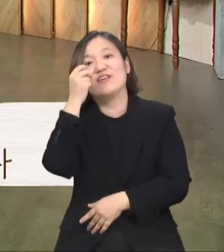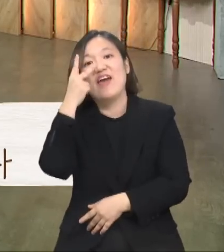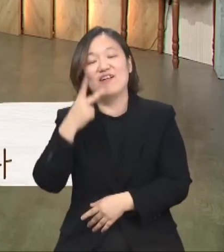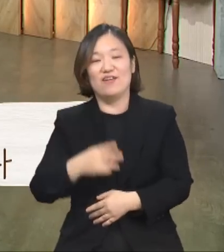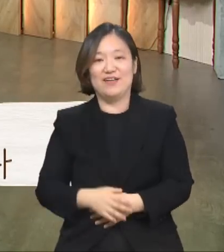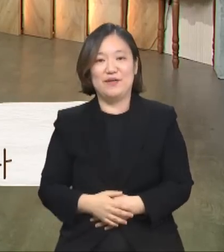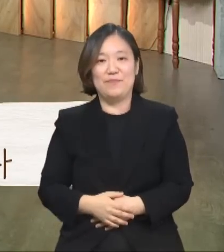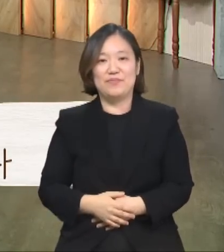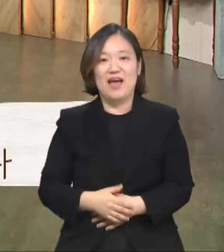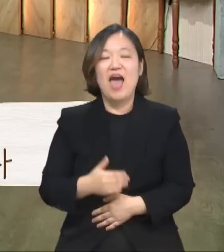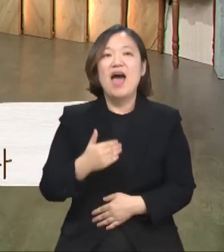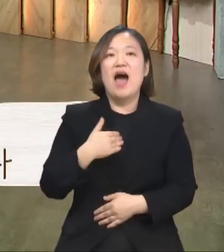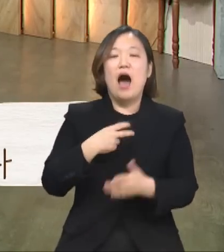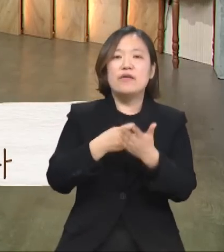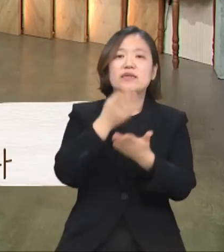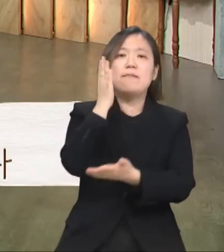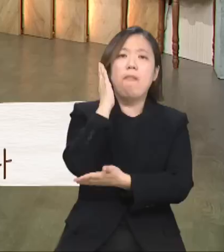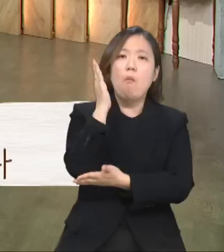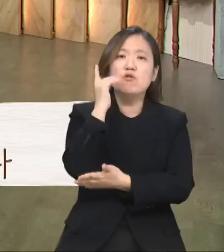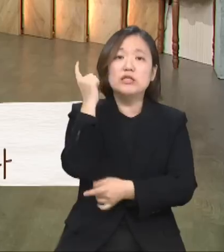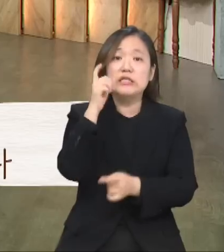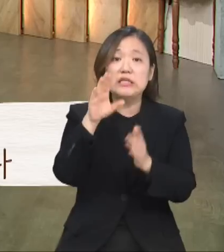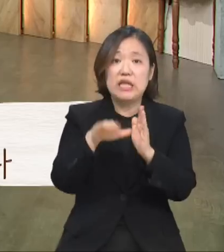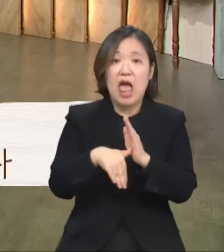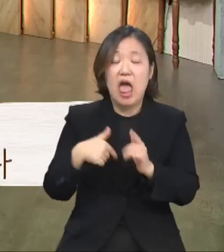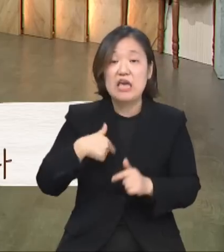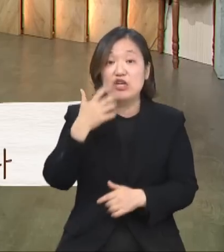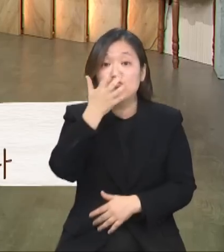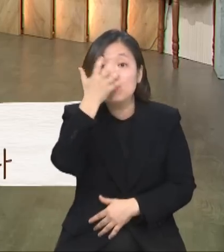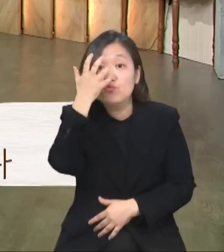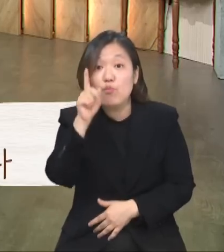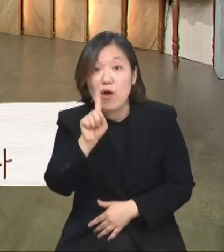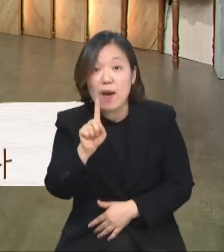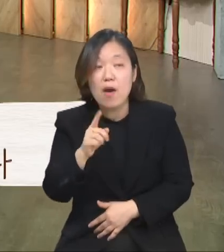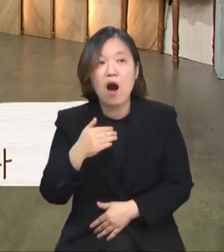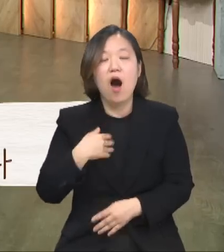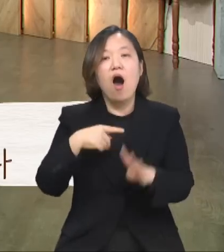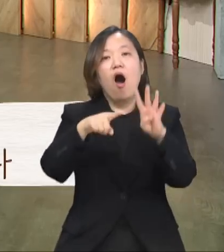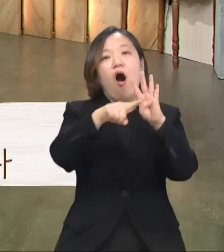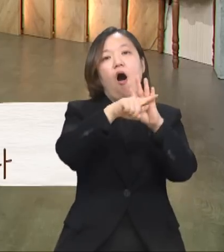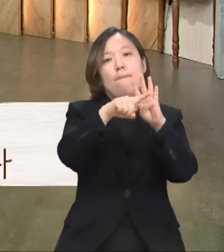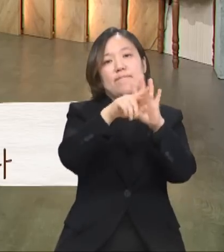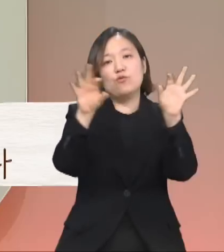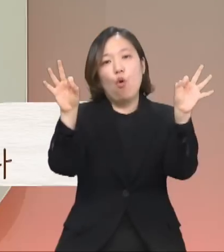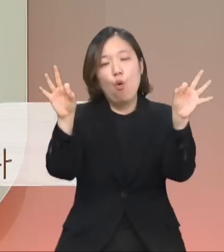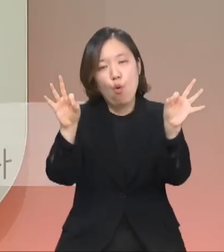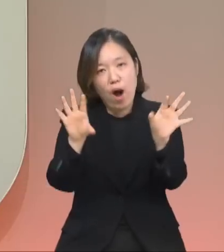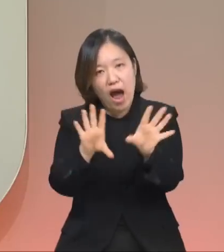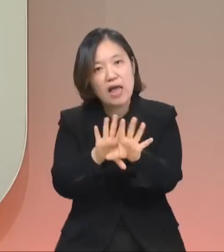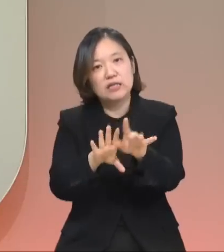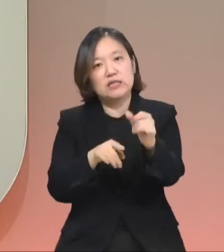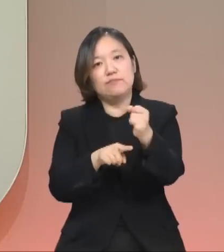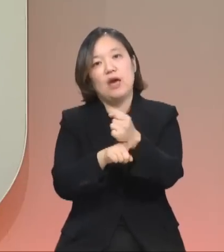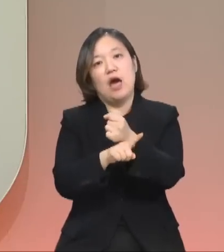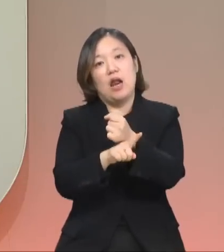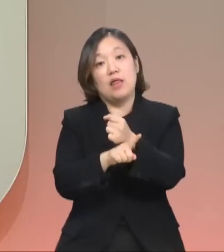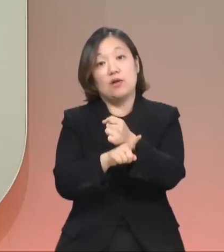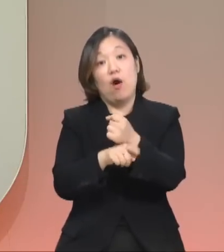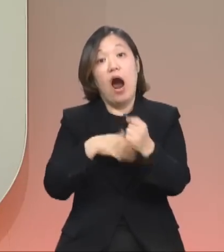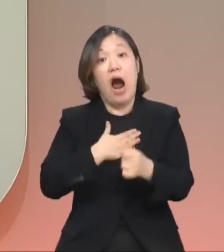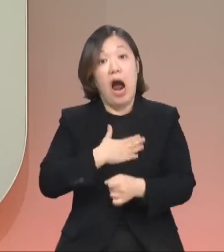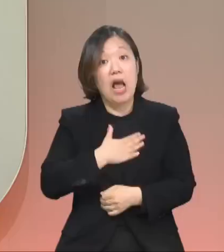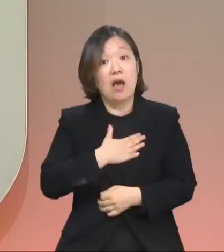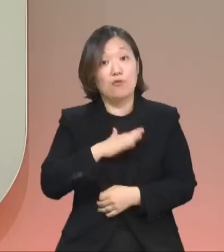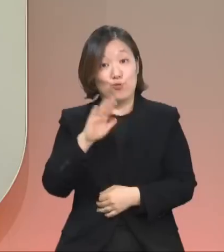꿈이 업장 소멸을 상징한다는 것을 알고는 정말 기뻤습니다 예 실제로 부처님